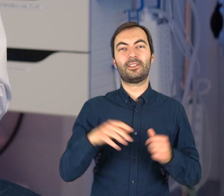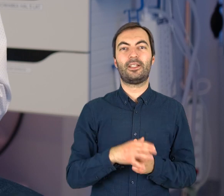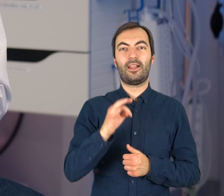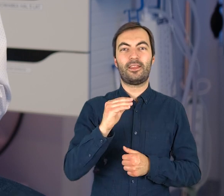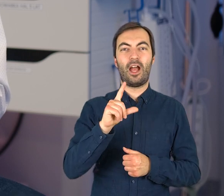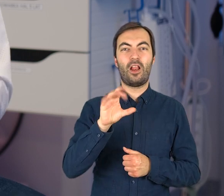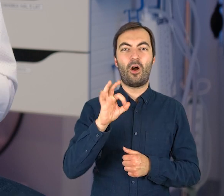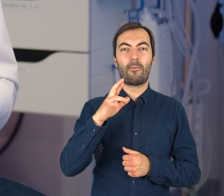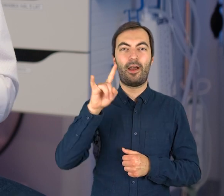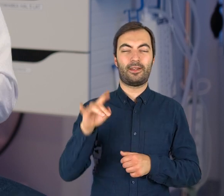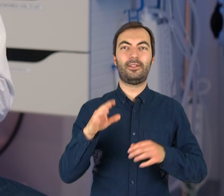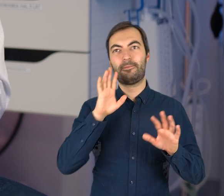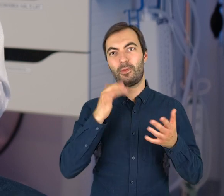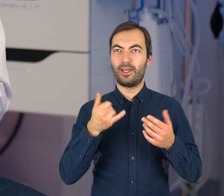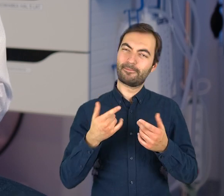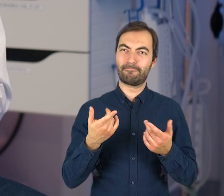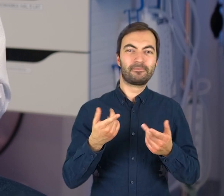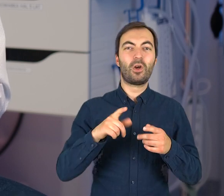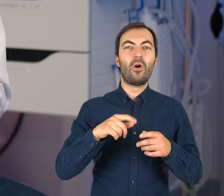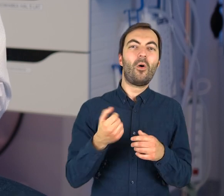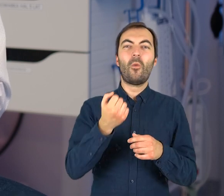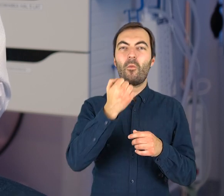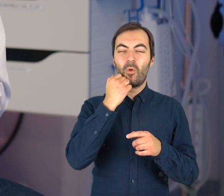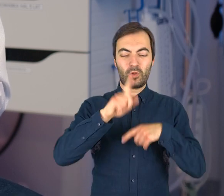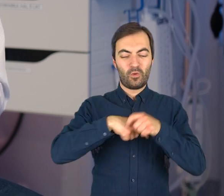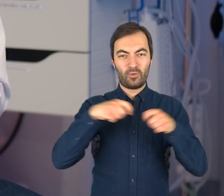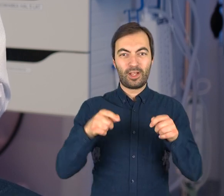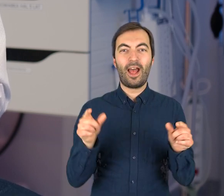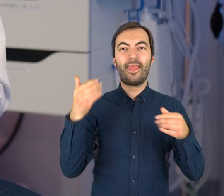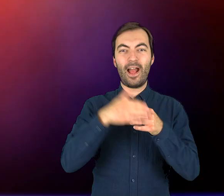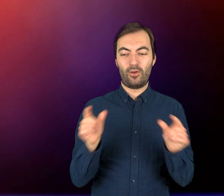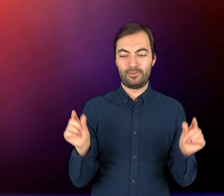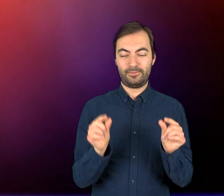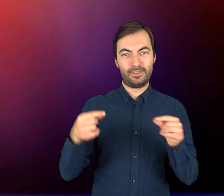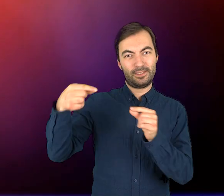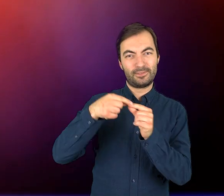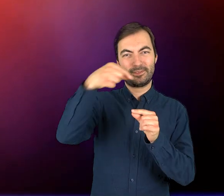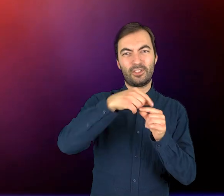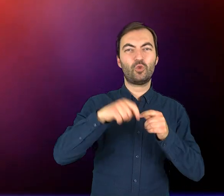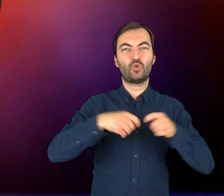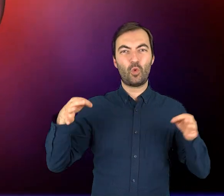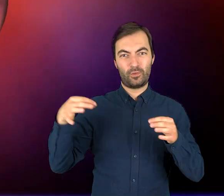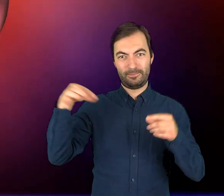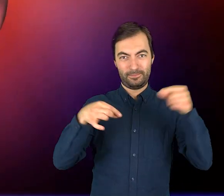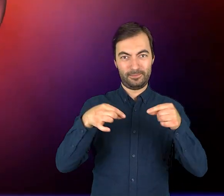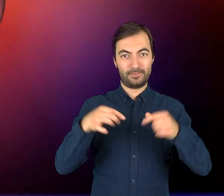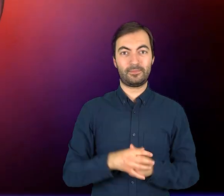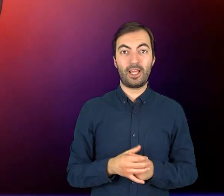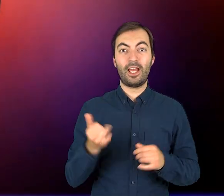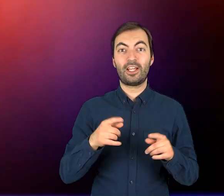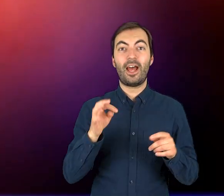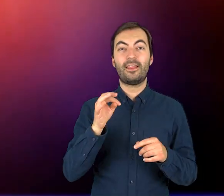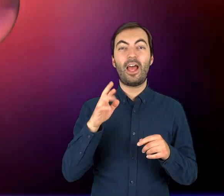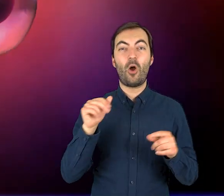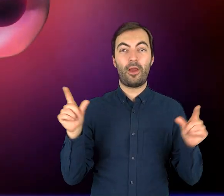działają podobnie jak skówki zabezpieczające końce sznurowadeł. Skracanie telomerów następuje po każdym